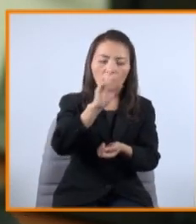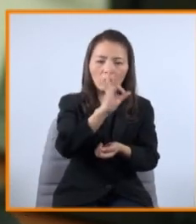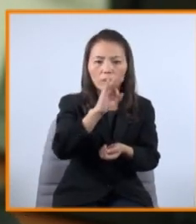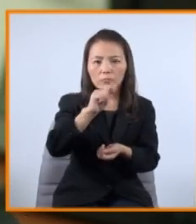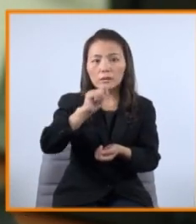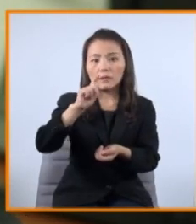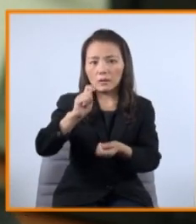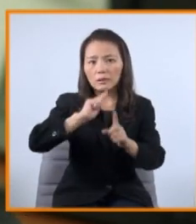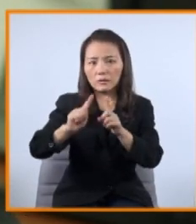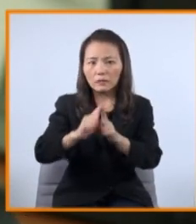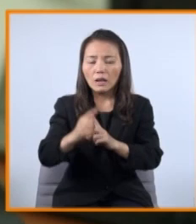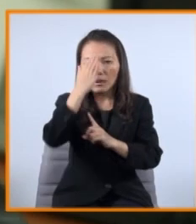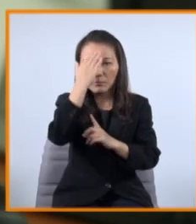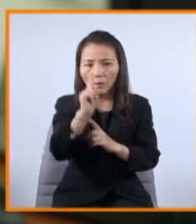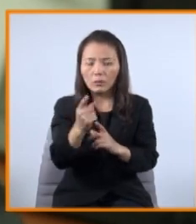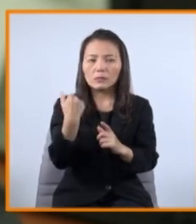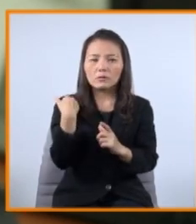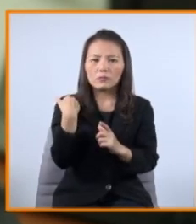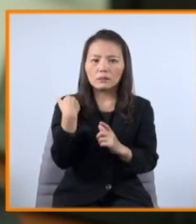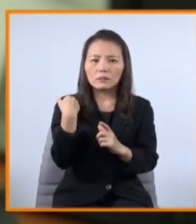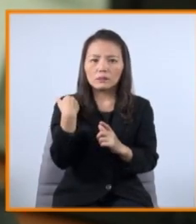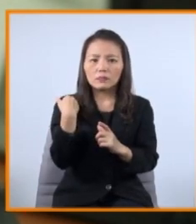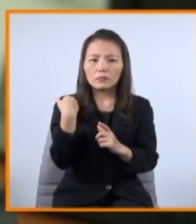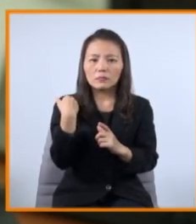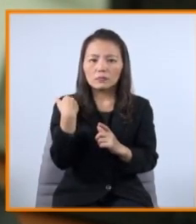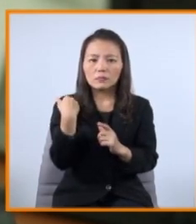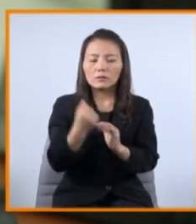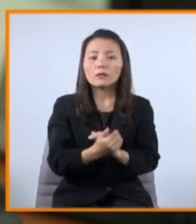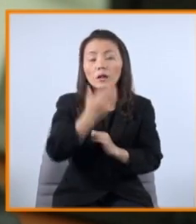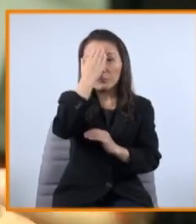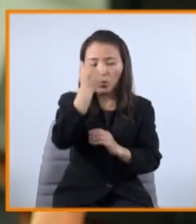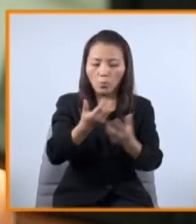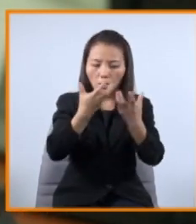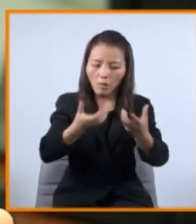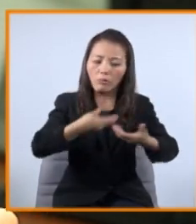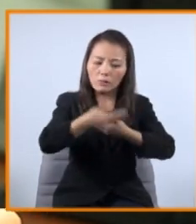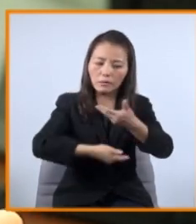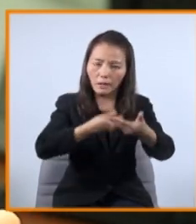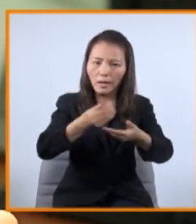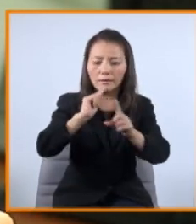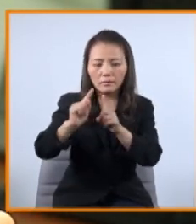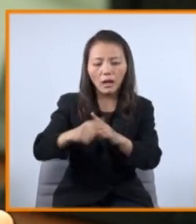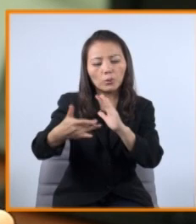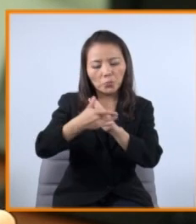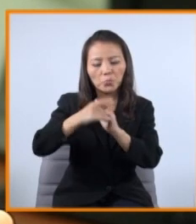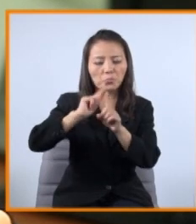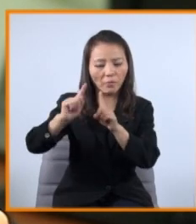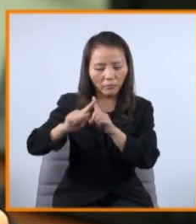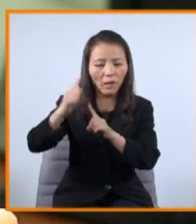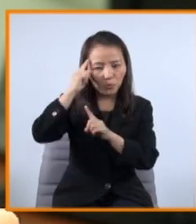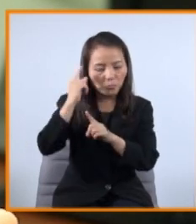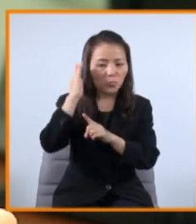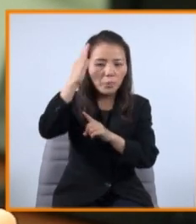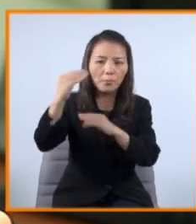เนี่ยความคึกคักความคเ่อการค้าขายการลงทุนเทคโนโลยีต่างๆจะเข้ามาในประเทศ